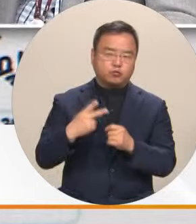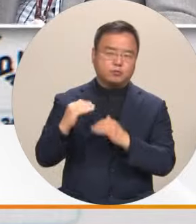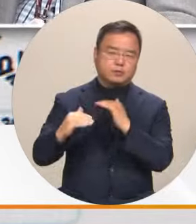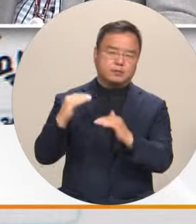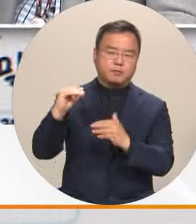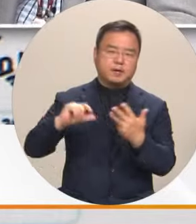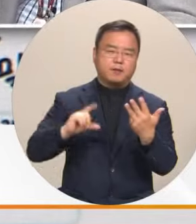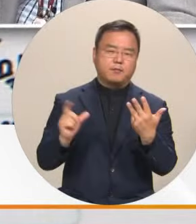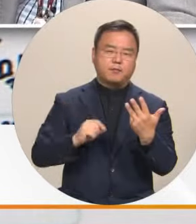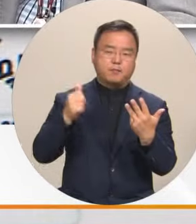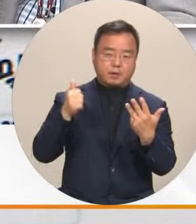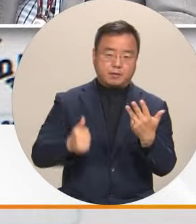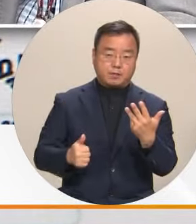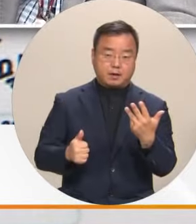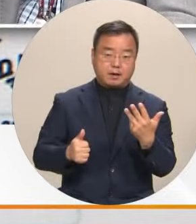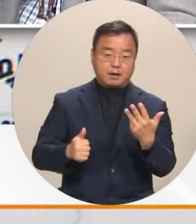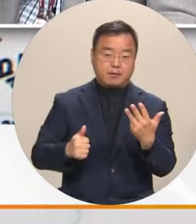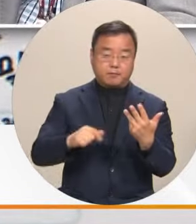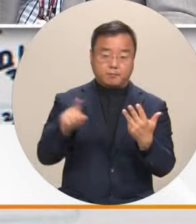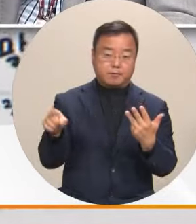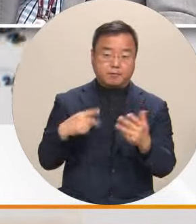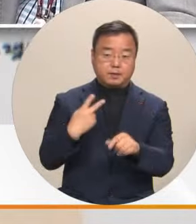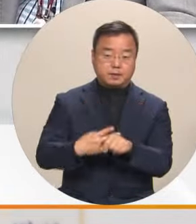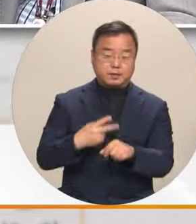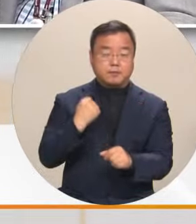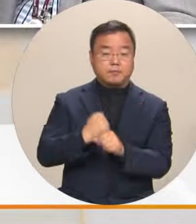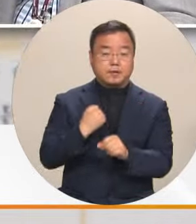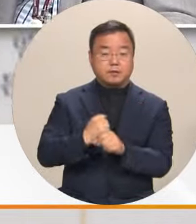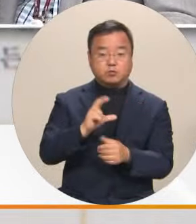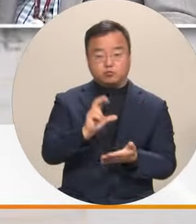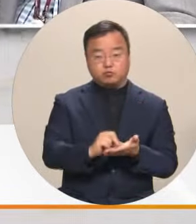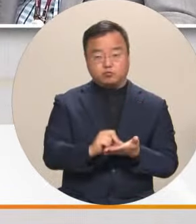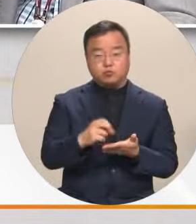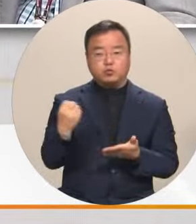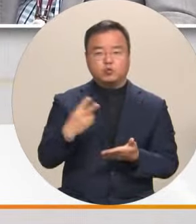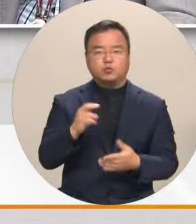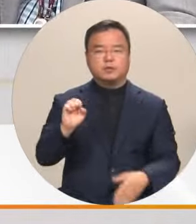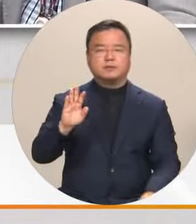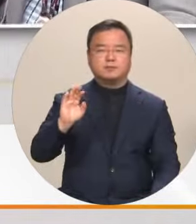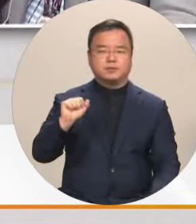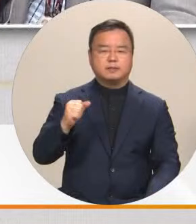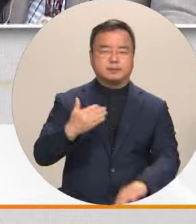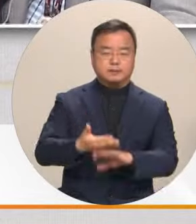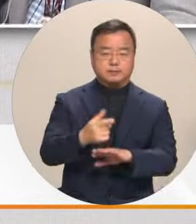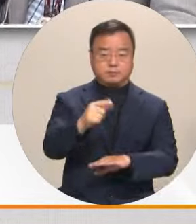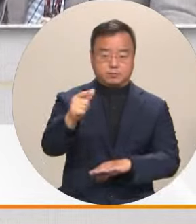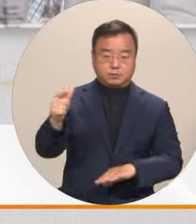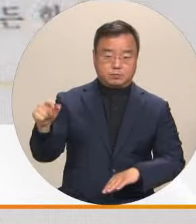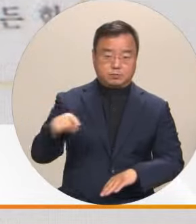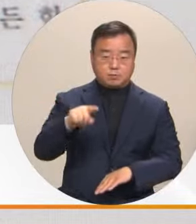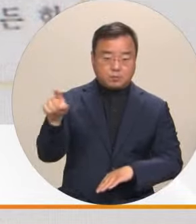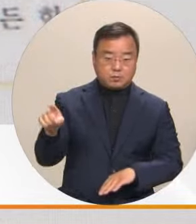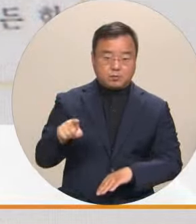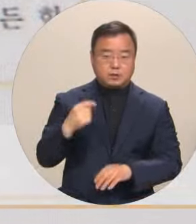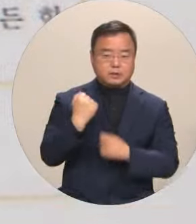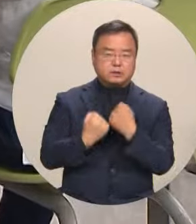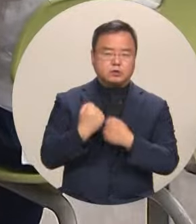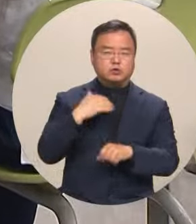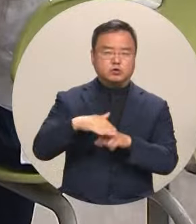말경에 가면 기존에 선생님 출제 아니라 어 EBS든 다른 데서 나와 있는 손원 수령 무장까지